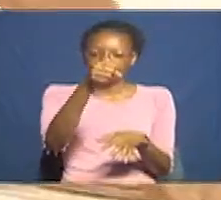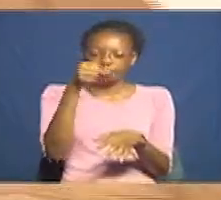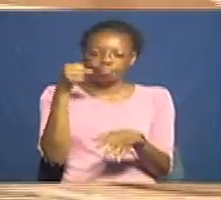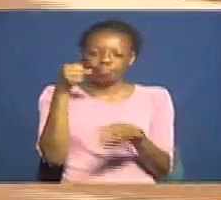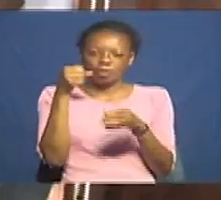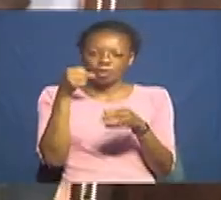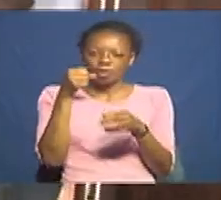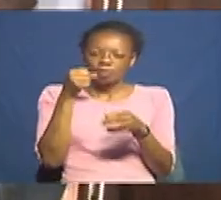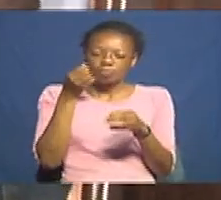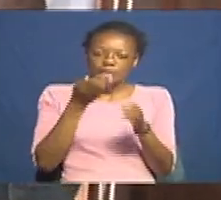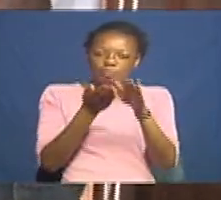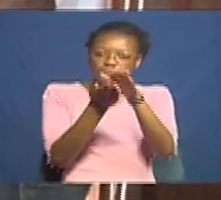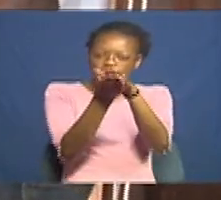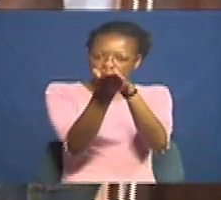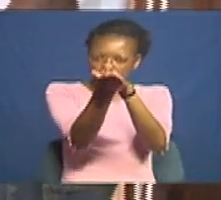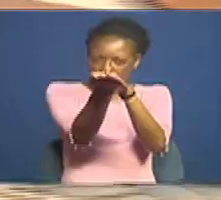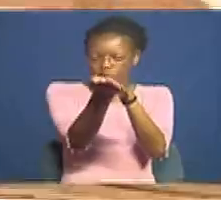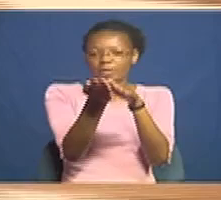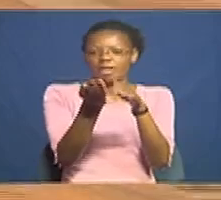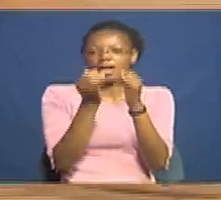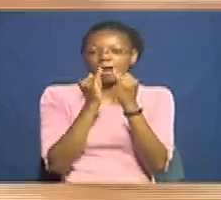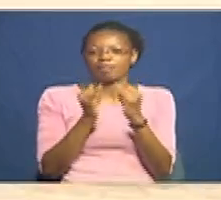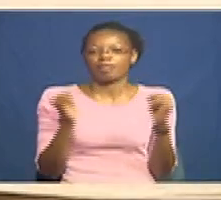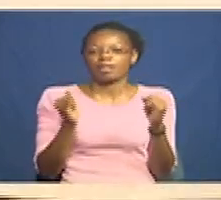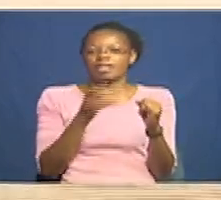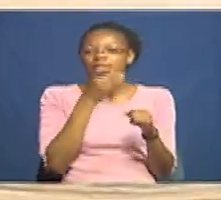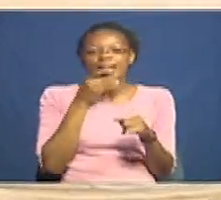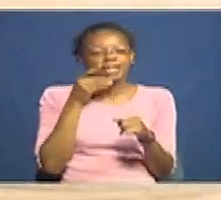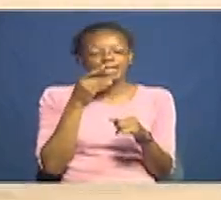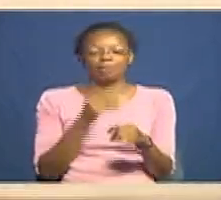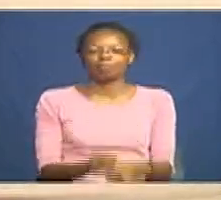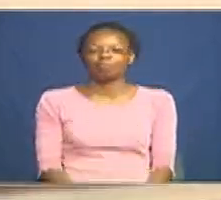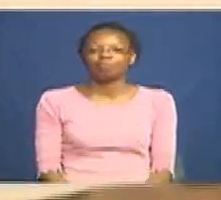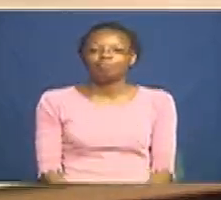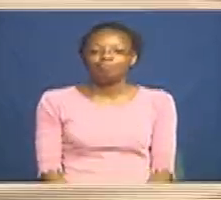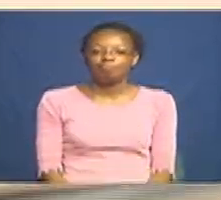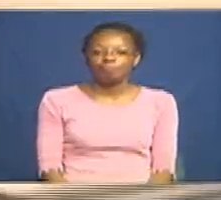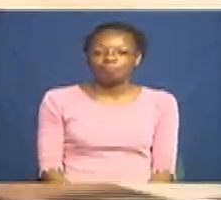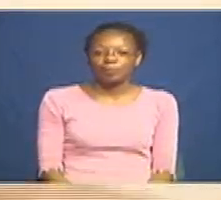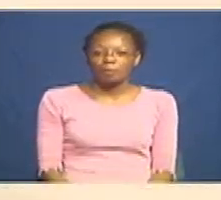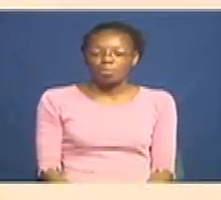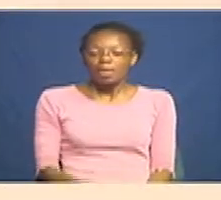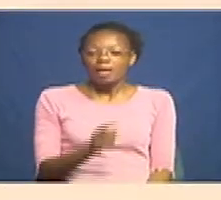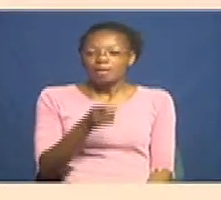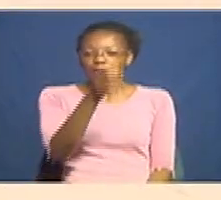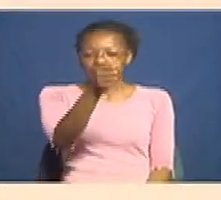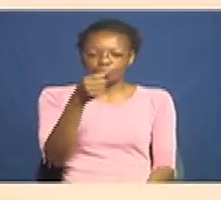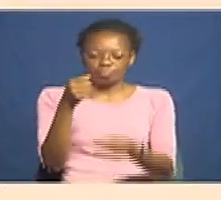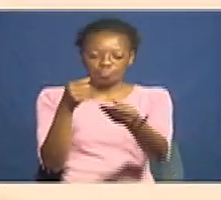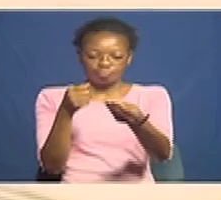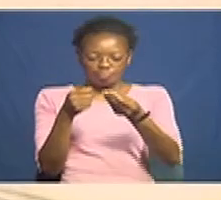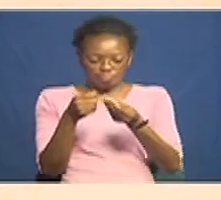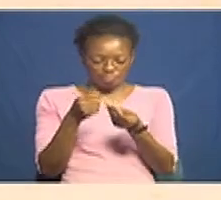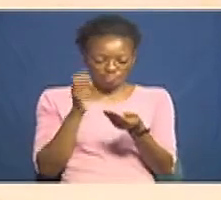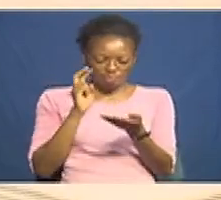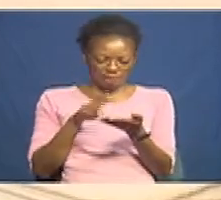Ukitoa mti wako kwa dryer, angalia kama umekauka. Ule mti haujakauka, urudishe kwa dryer hadi